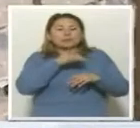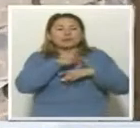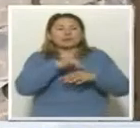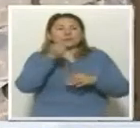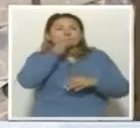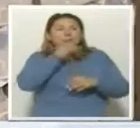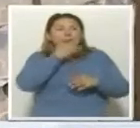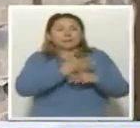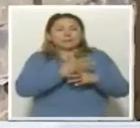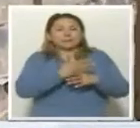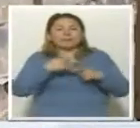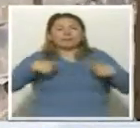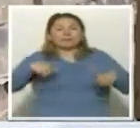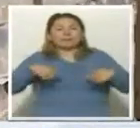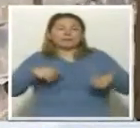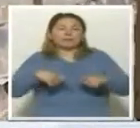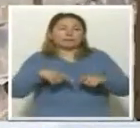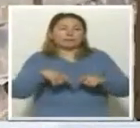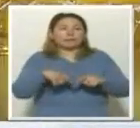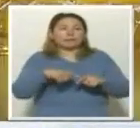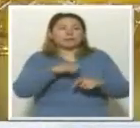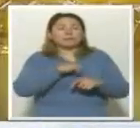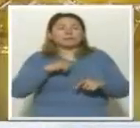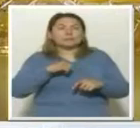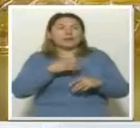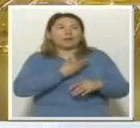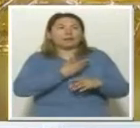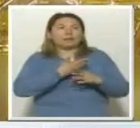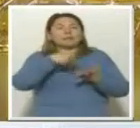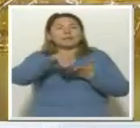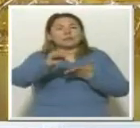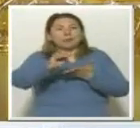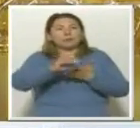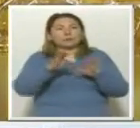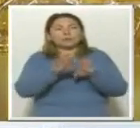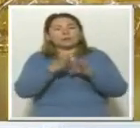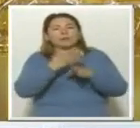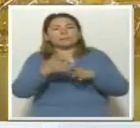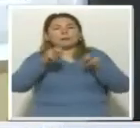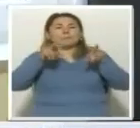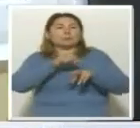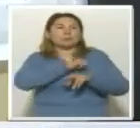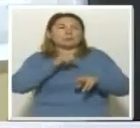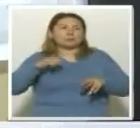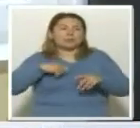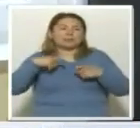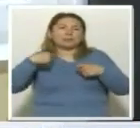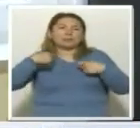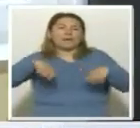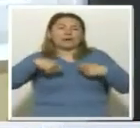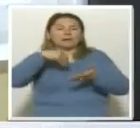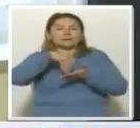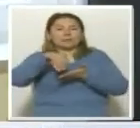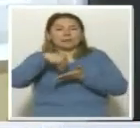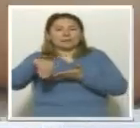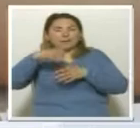алмайды. Сөрелердегі тауарларды бақылаудың жалғыз тиімді әдісі оны сатып алу. Сондықтан мамандардың өздері тауарларды сатып алып,